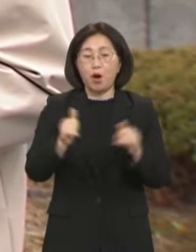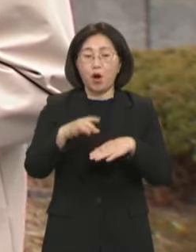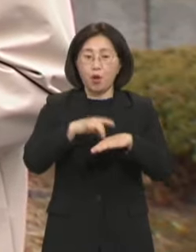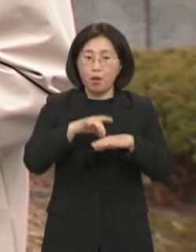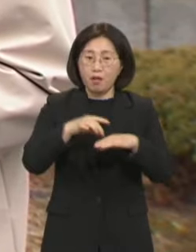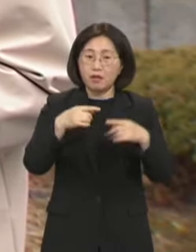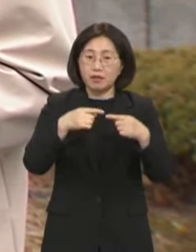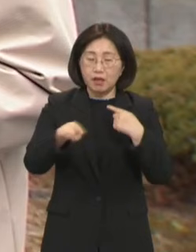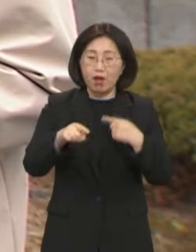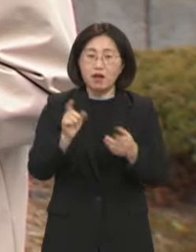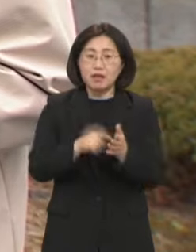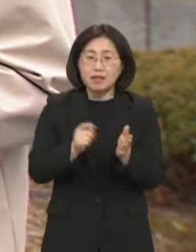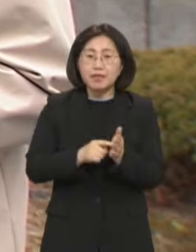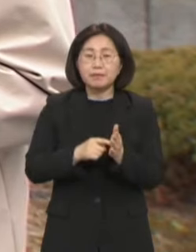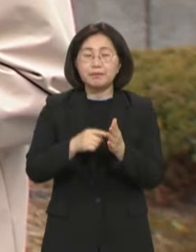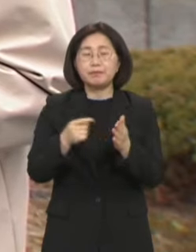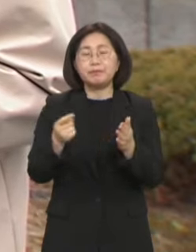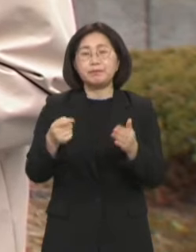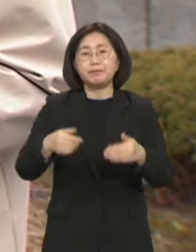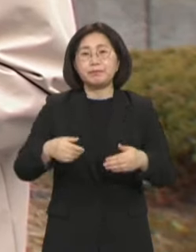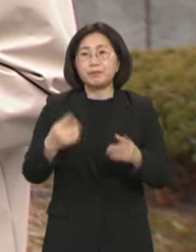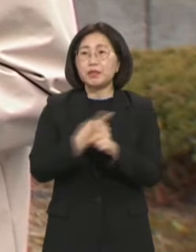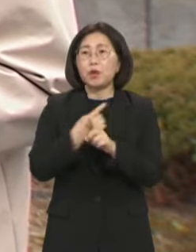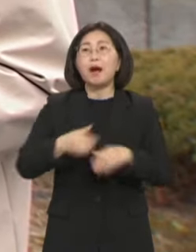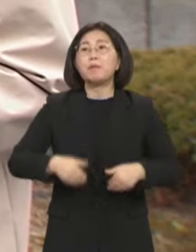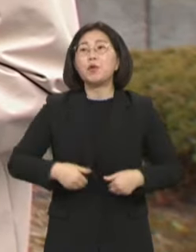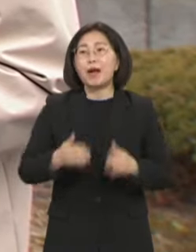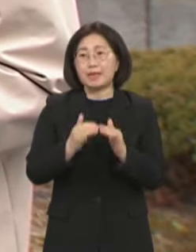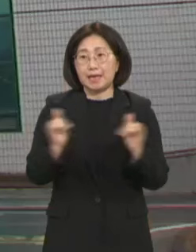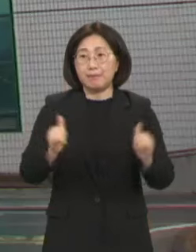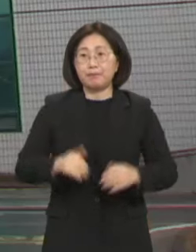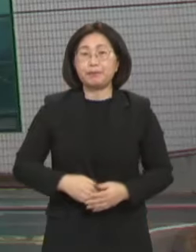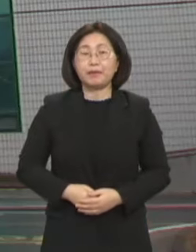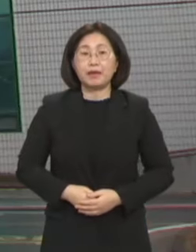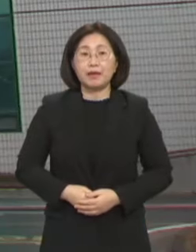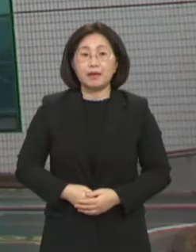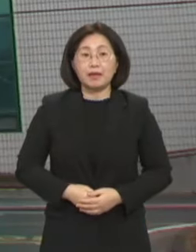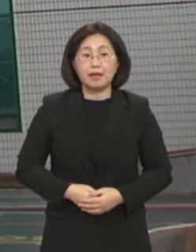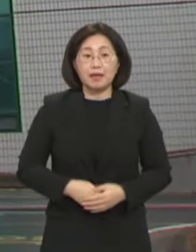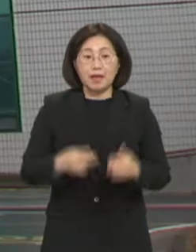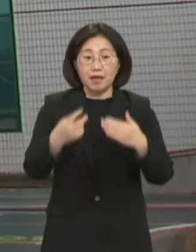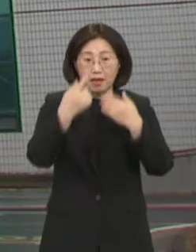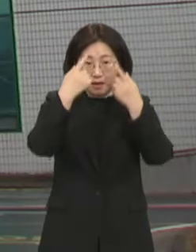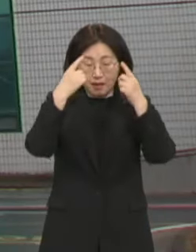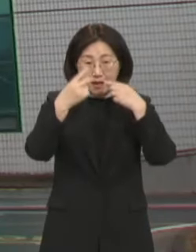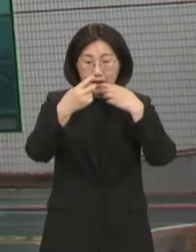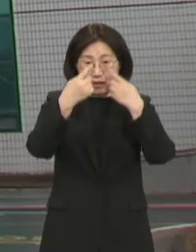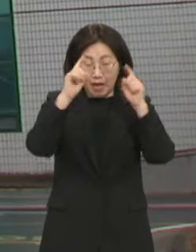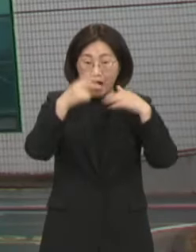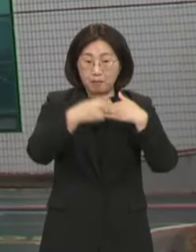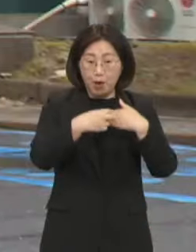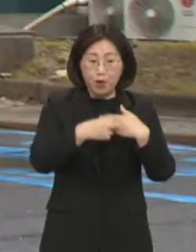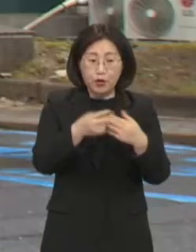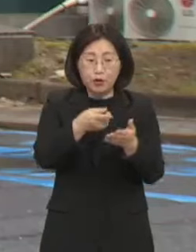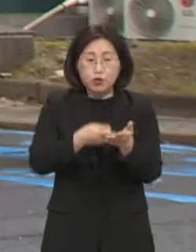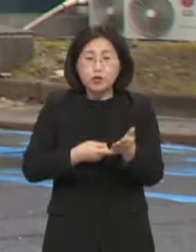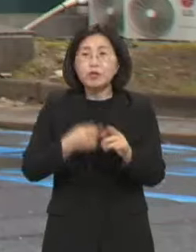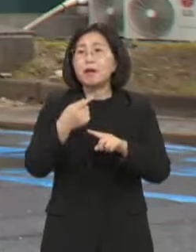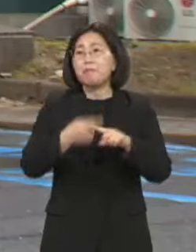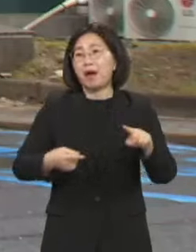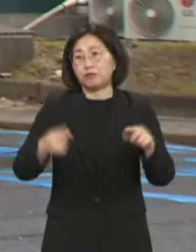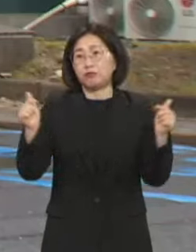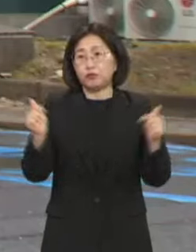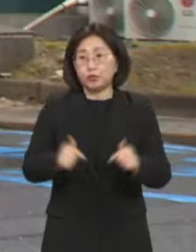등 응급한 치료가 필요한 환자가 대부분이었던 걸로 전해졌습니다 지역 대학 병원들의 수술실 가동률이 절반 수준으로